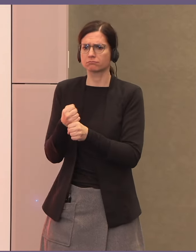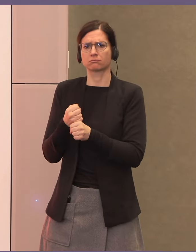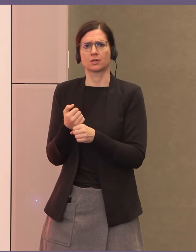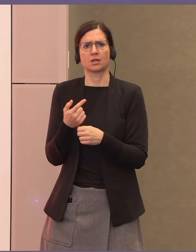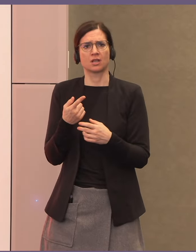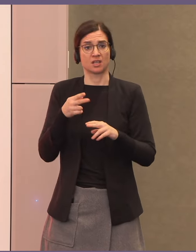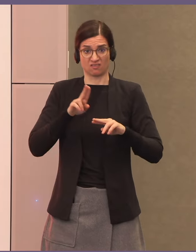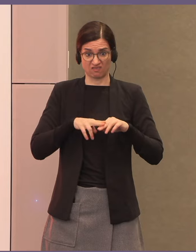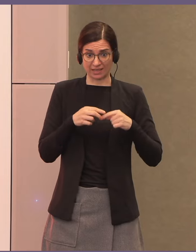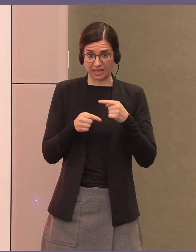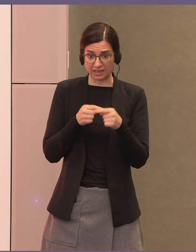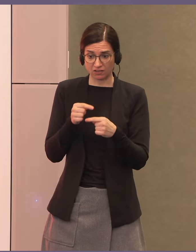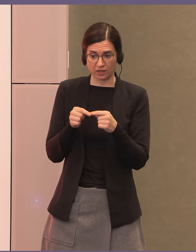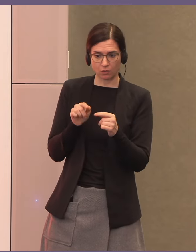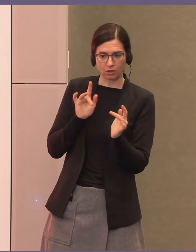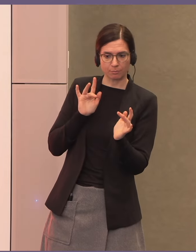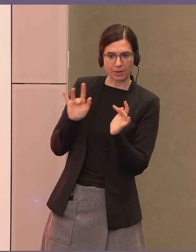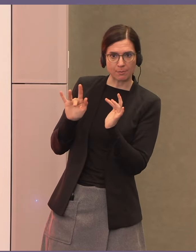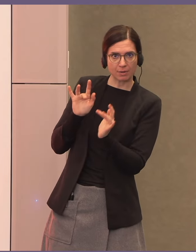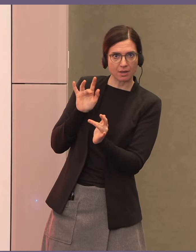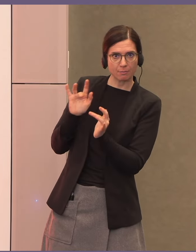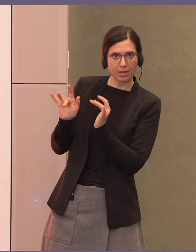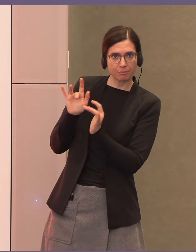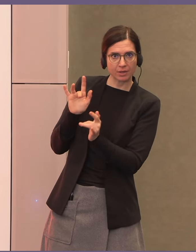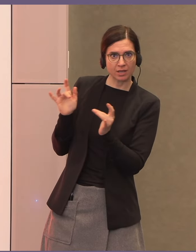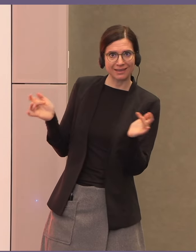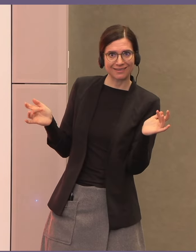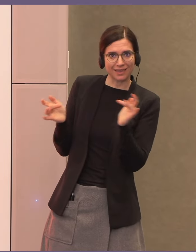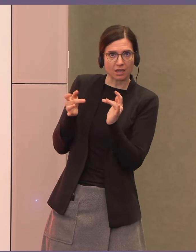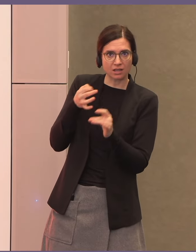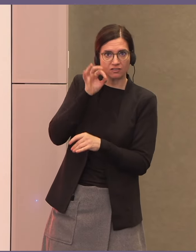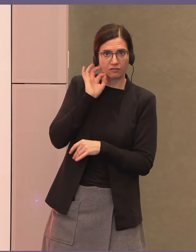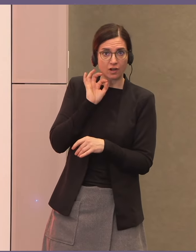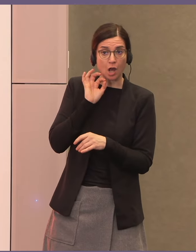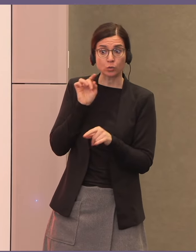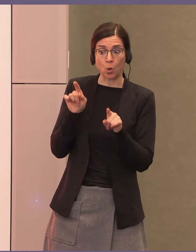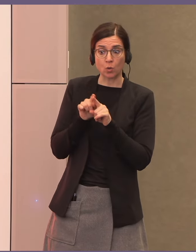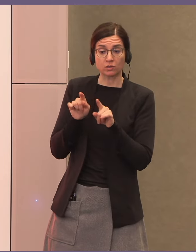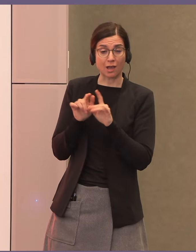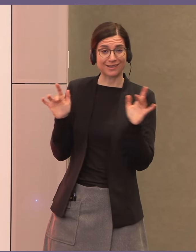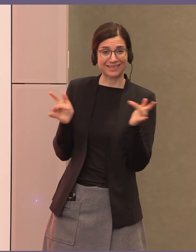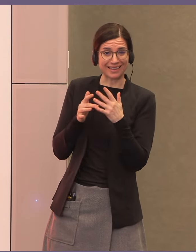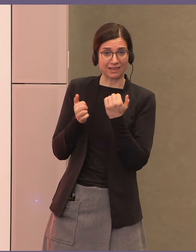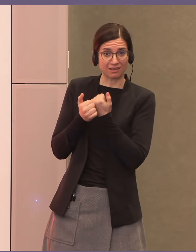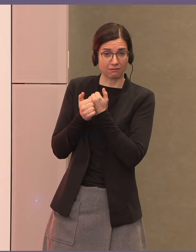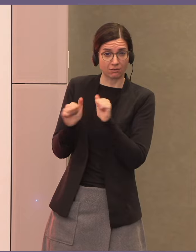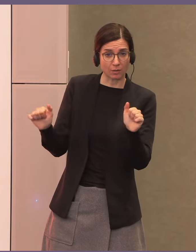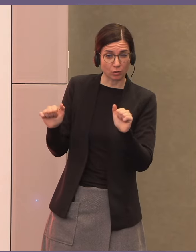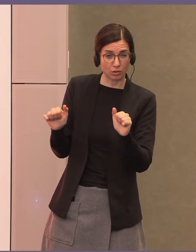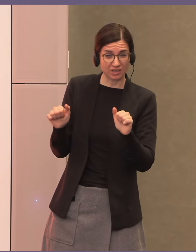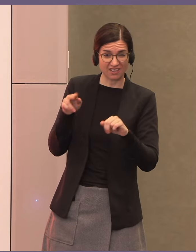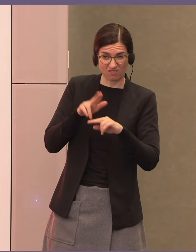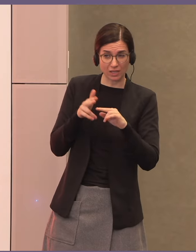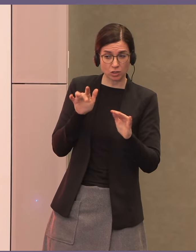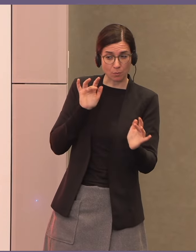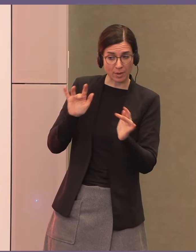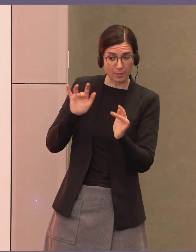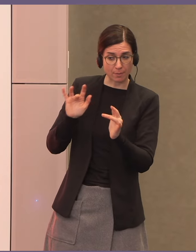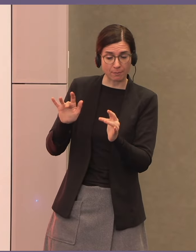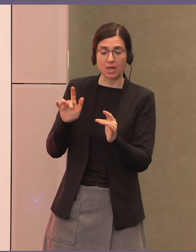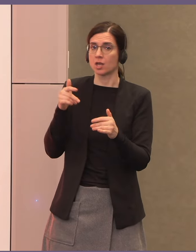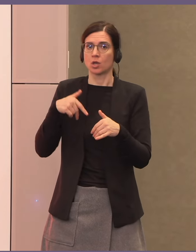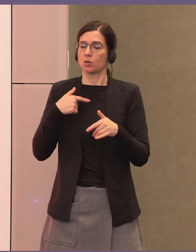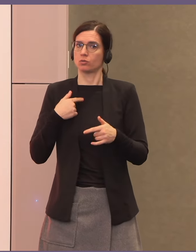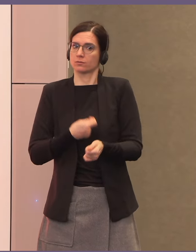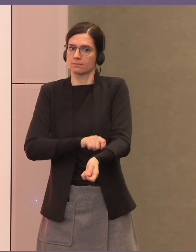Entwicklungen gibt, die sich gegen Frauen richten und damit insgesamt gegen demokratische Systeme. Und da möchte ich zwei